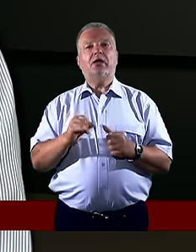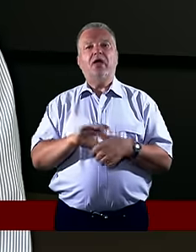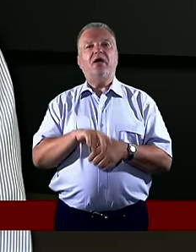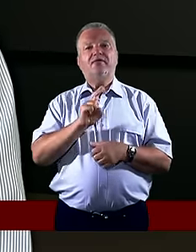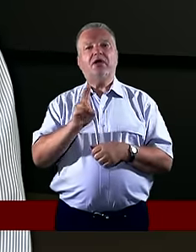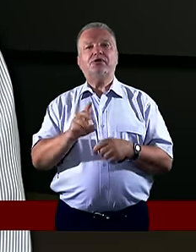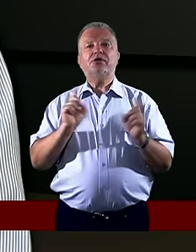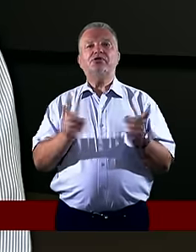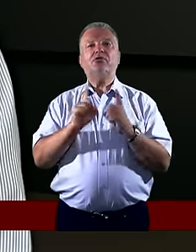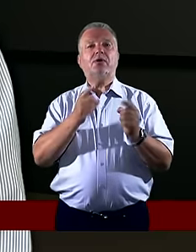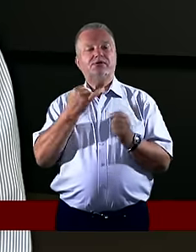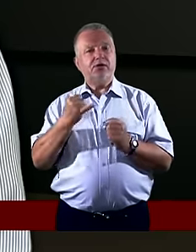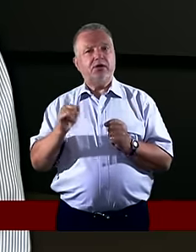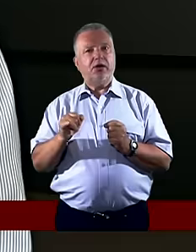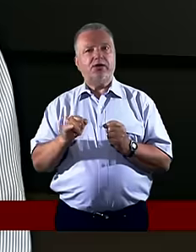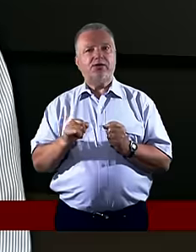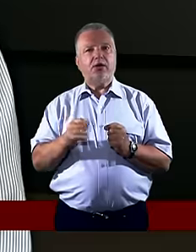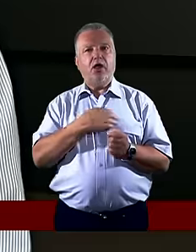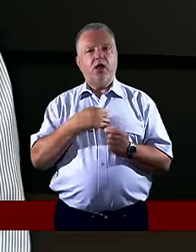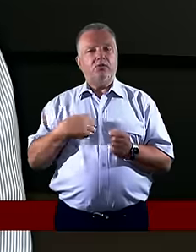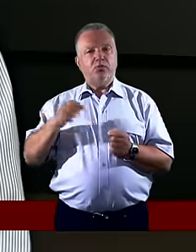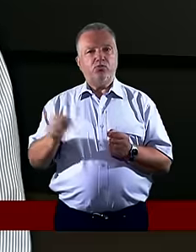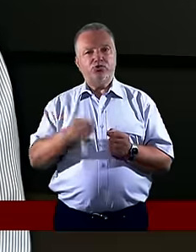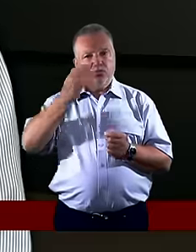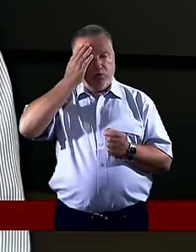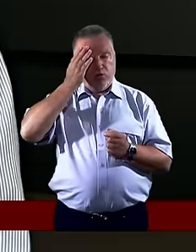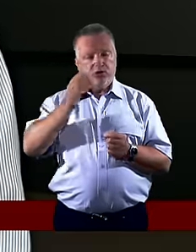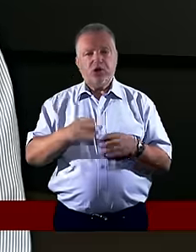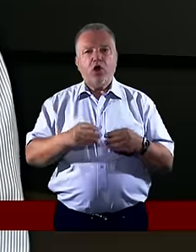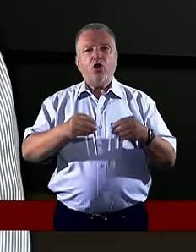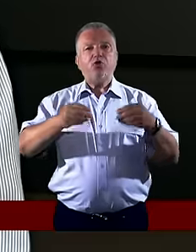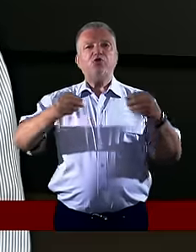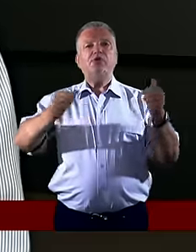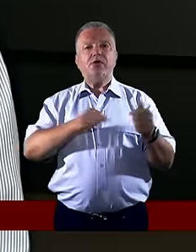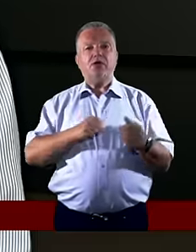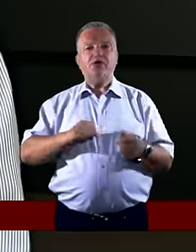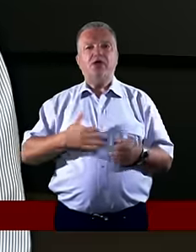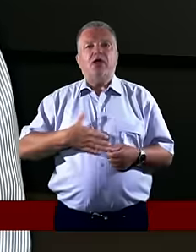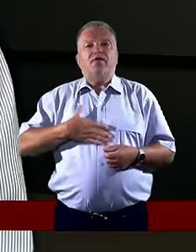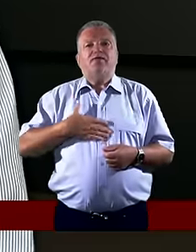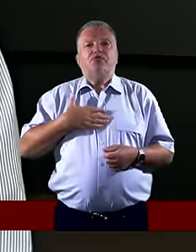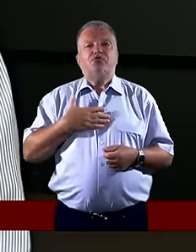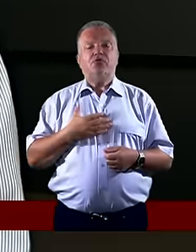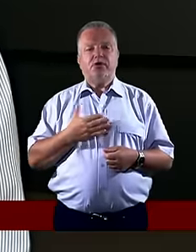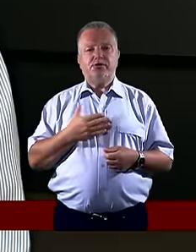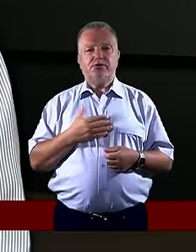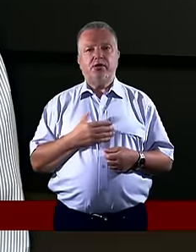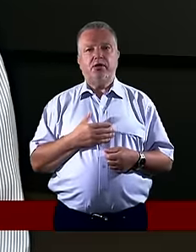każdym człowieku pewnie będzie inaczej, a my musimy się umieć rozwijać i zachowywać właśnie takie wyczucie, pewien